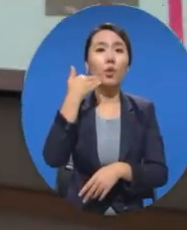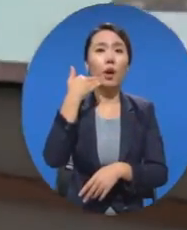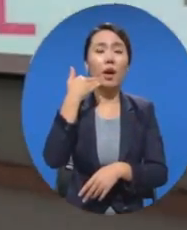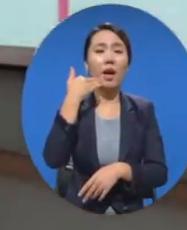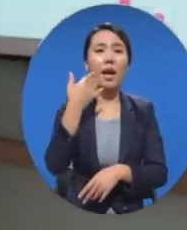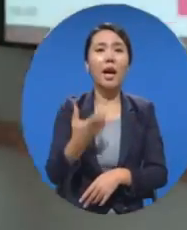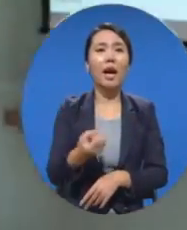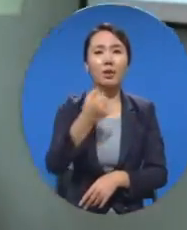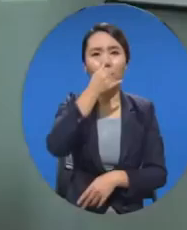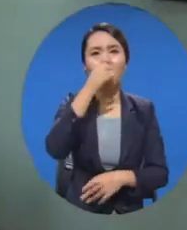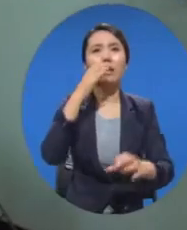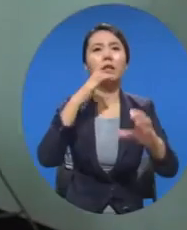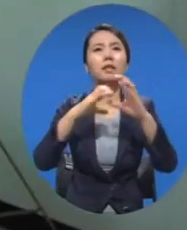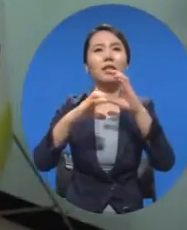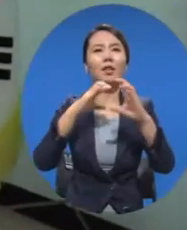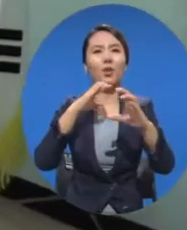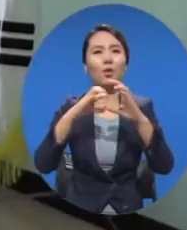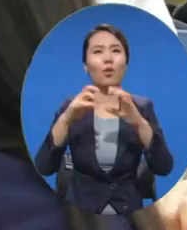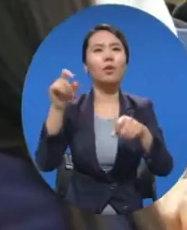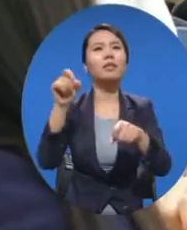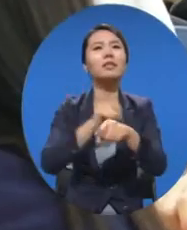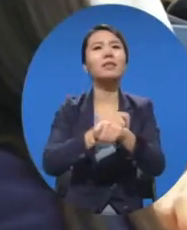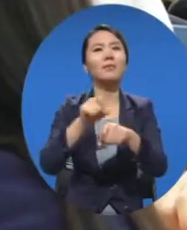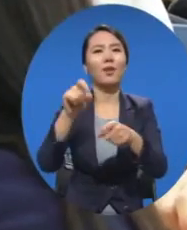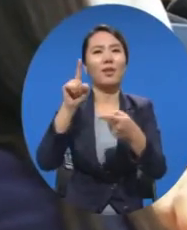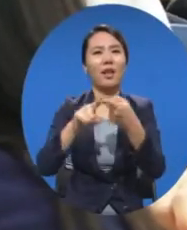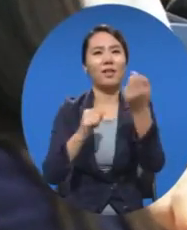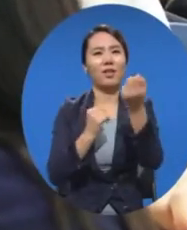있는 의사소통의 특수성을 설명했는데요.